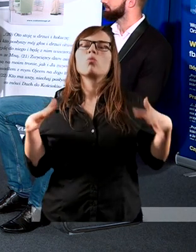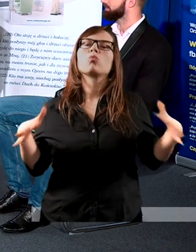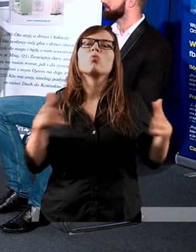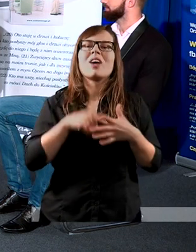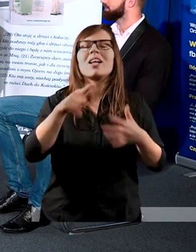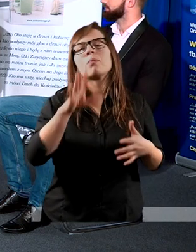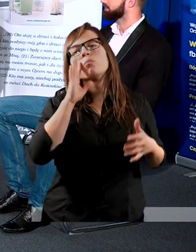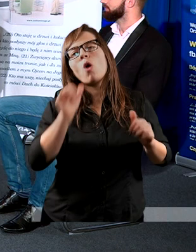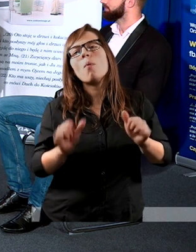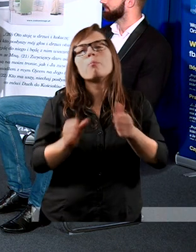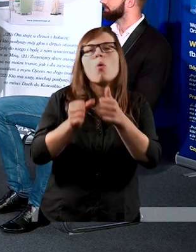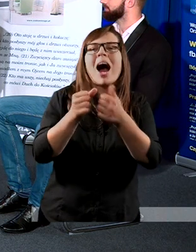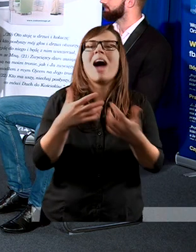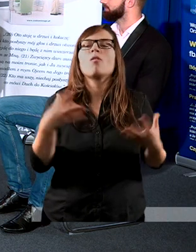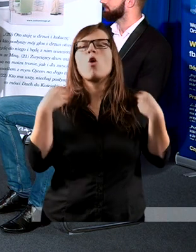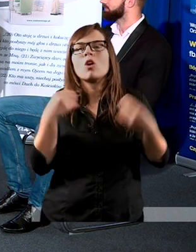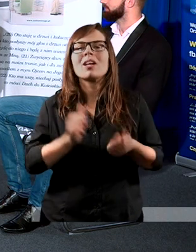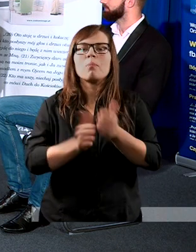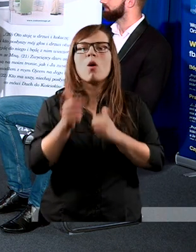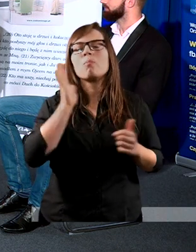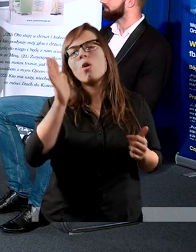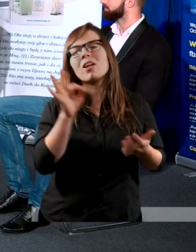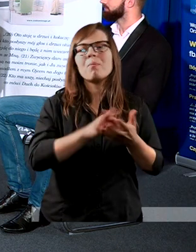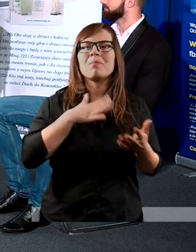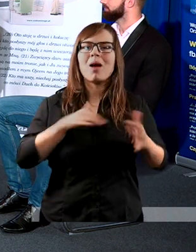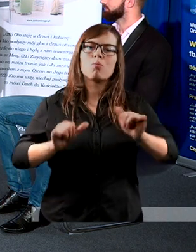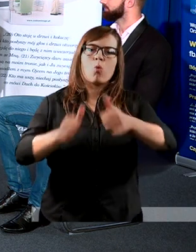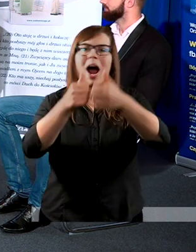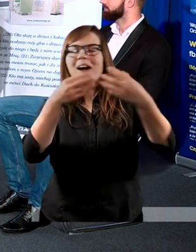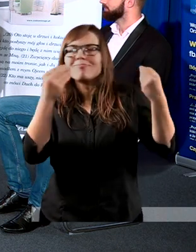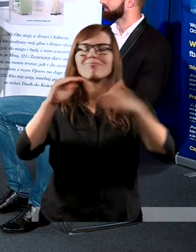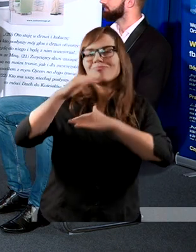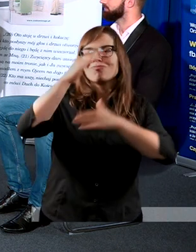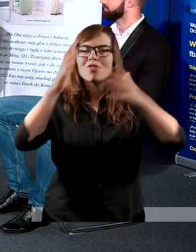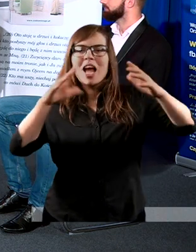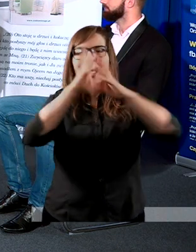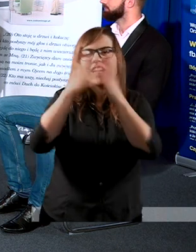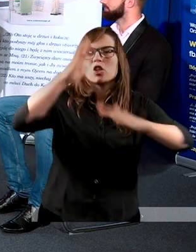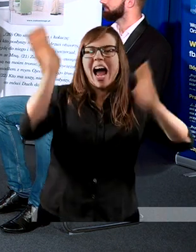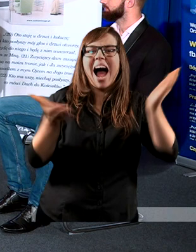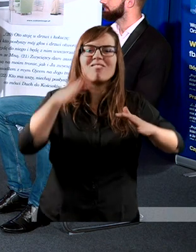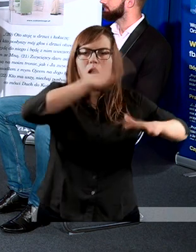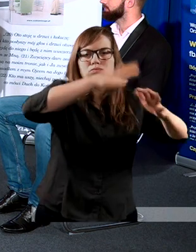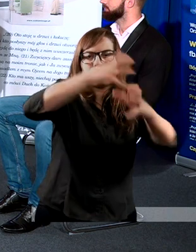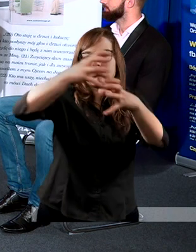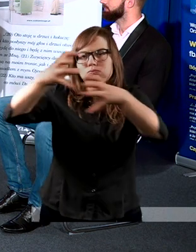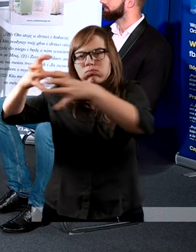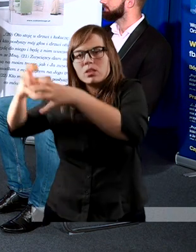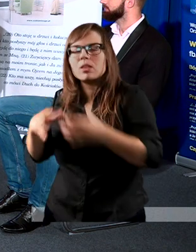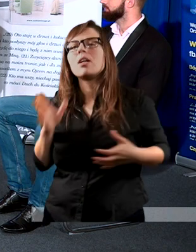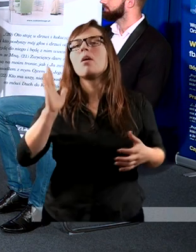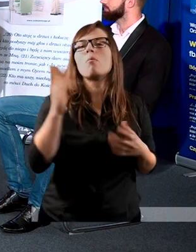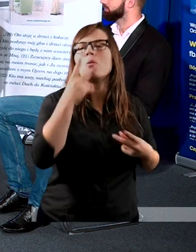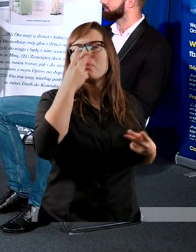właśnie tych osiągnięć sportowych. I w pewnym momencie miałem te puchary, medale, całą szafkę tego wszystkiego